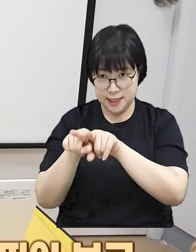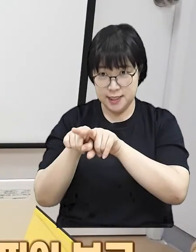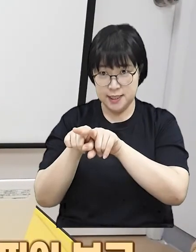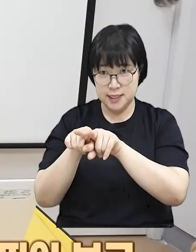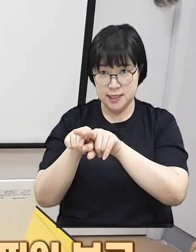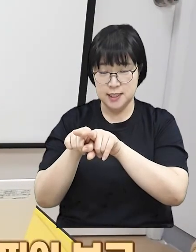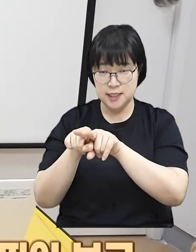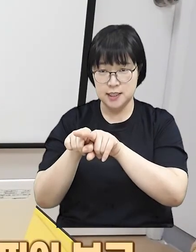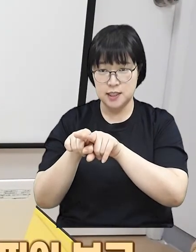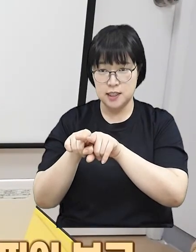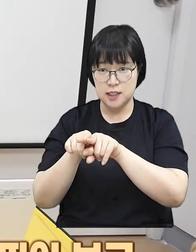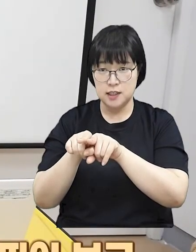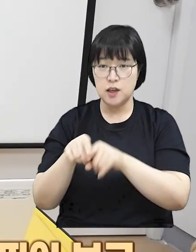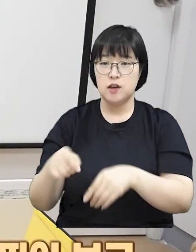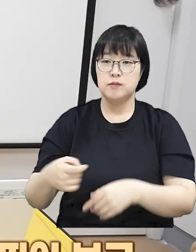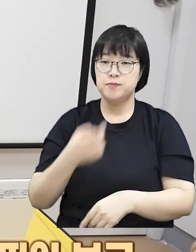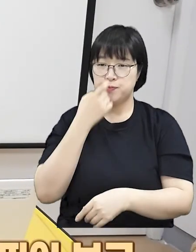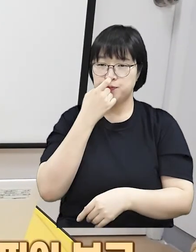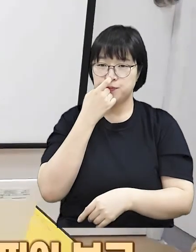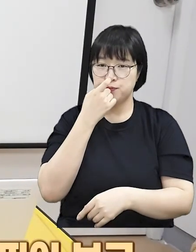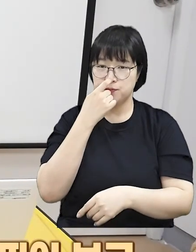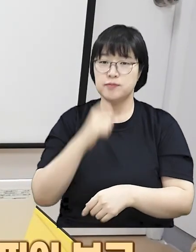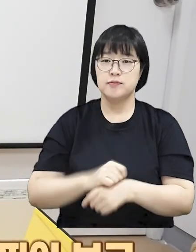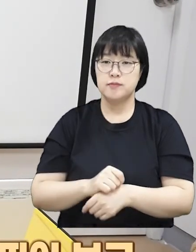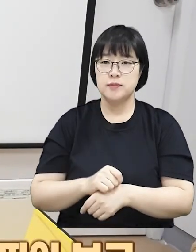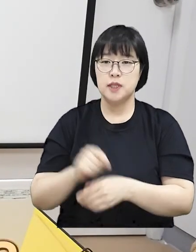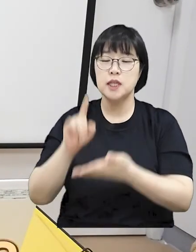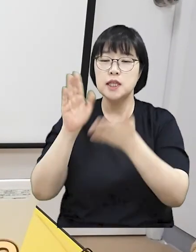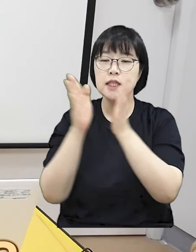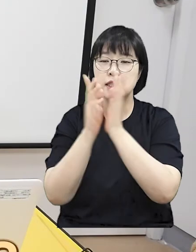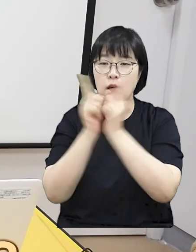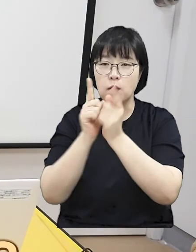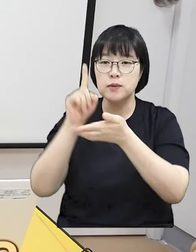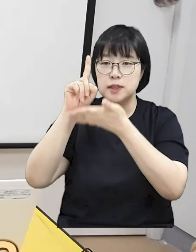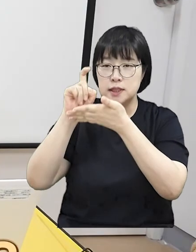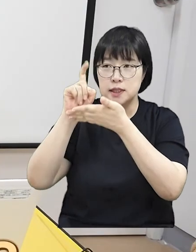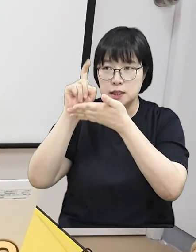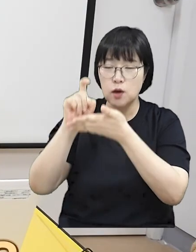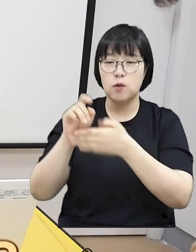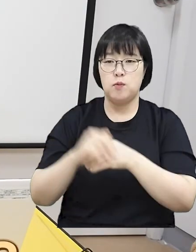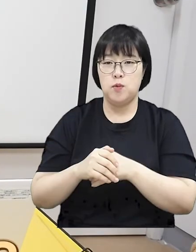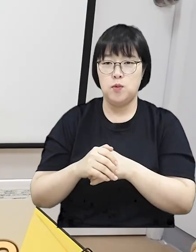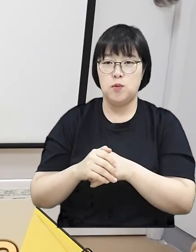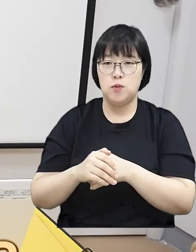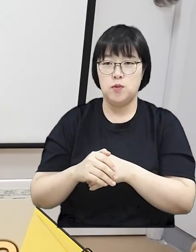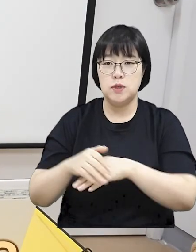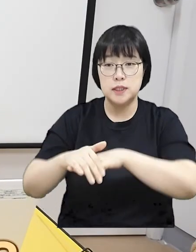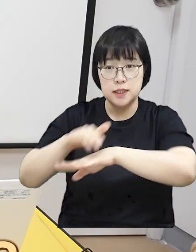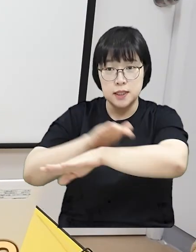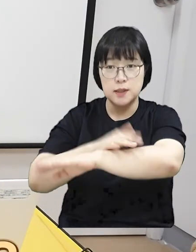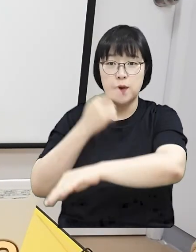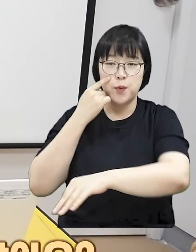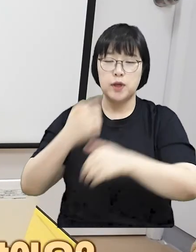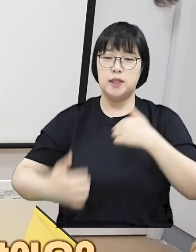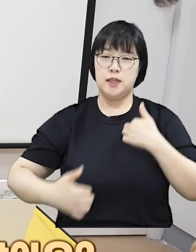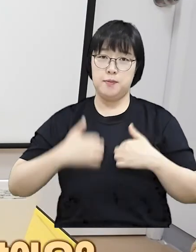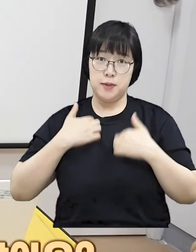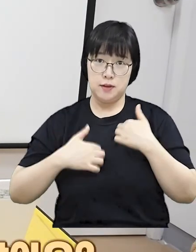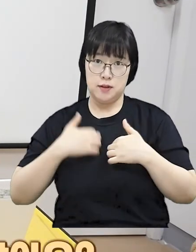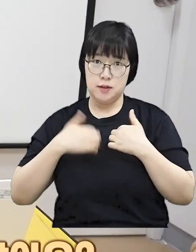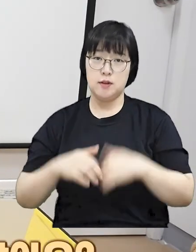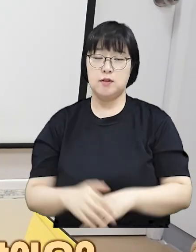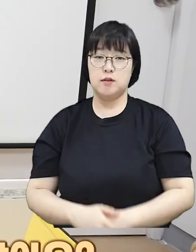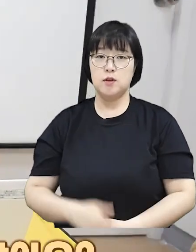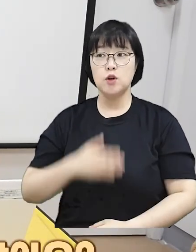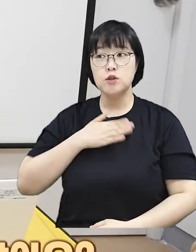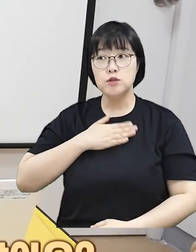티처블 머신으로 인공지능으로 사진도 찍어보고 또 테스트도 해보니까 재미있었어요. 우리도